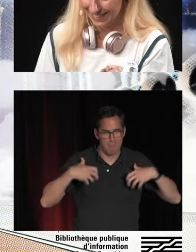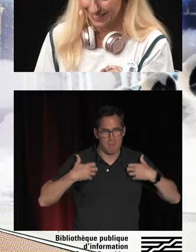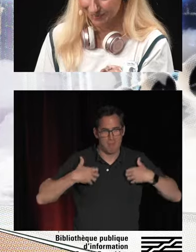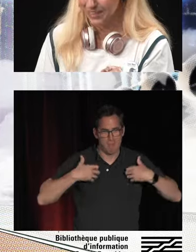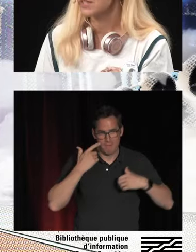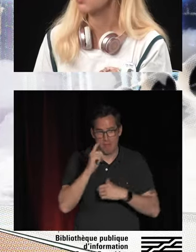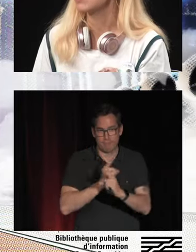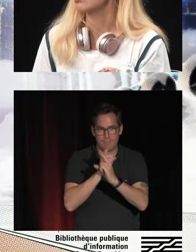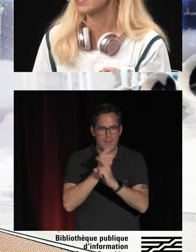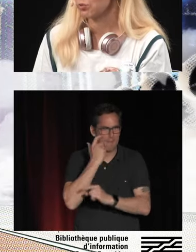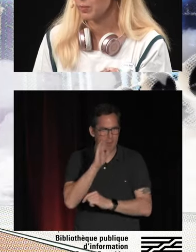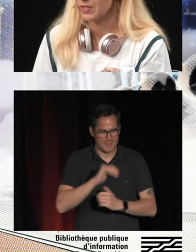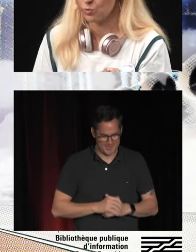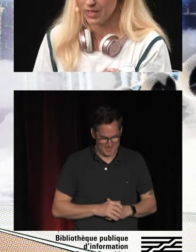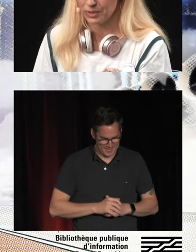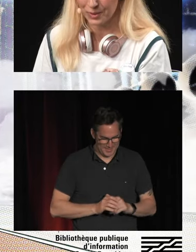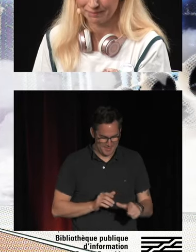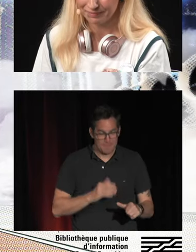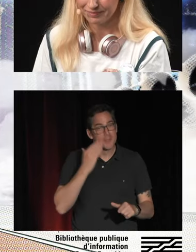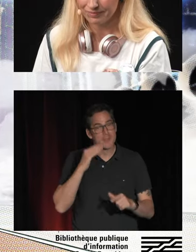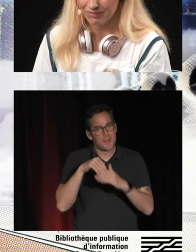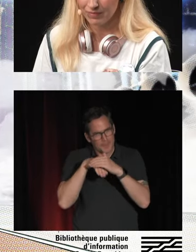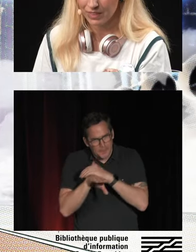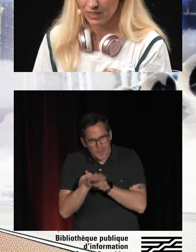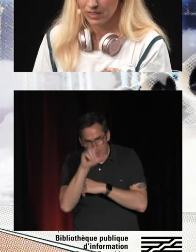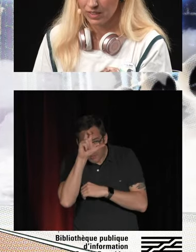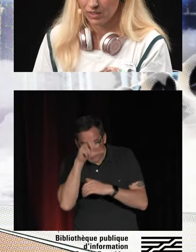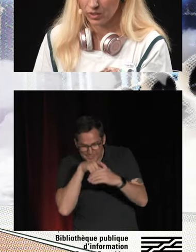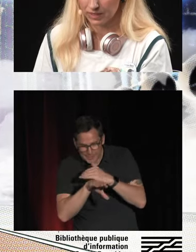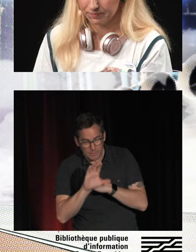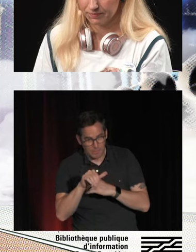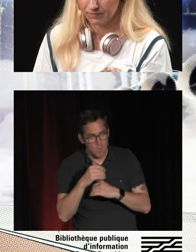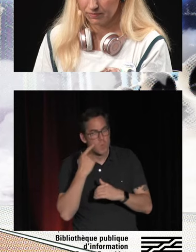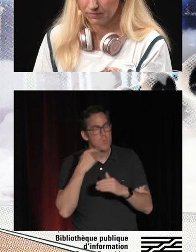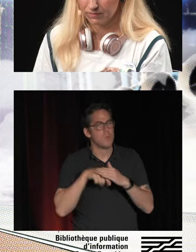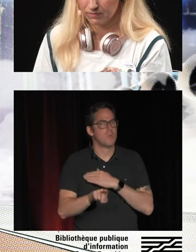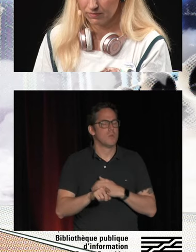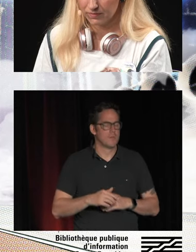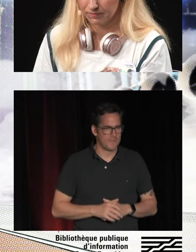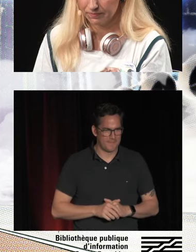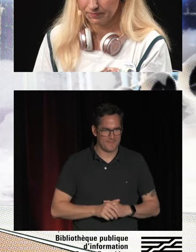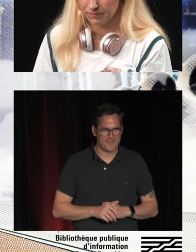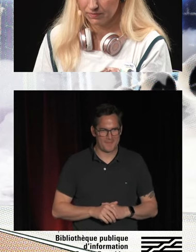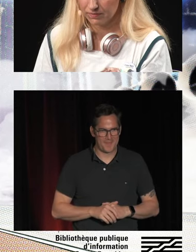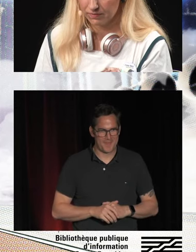Ok. Là, il faut le savoir, hein, que tu dois passer sous la grotte. Ok.